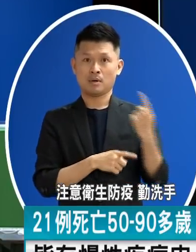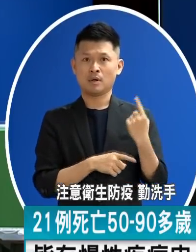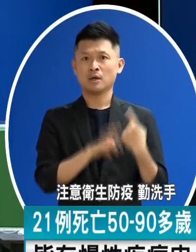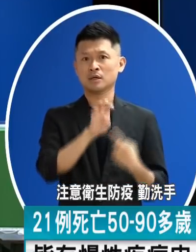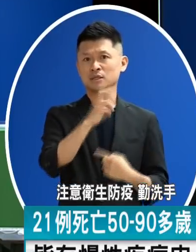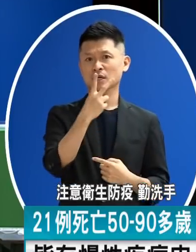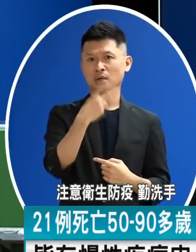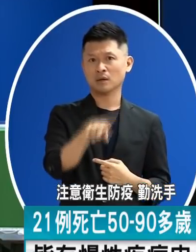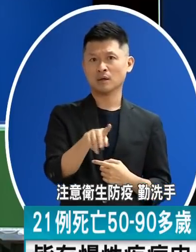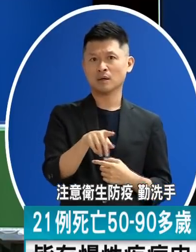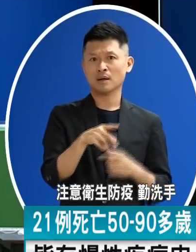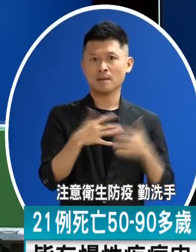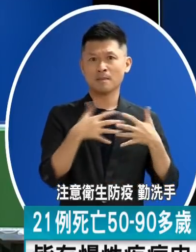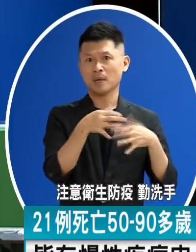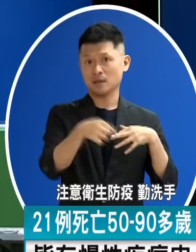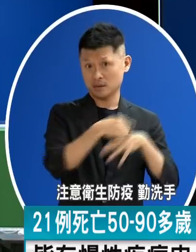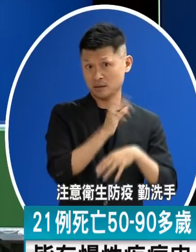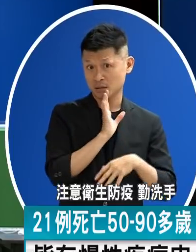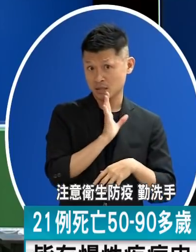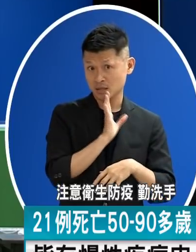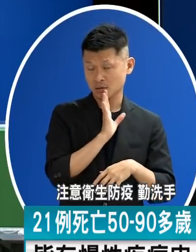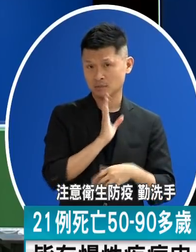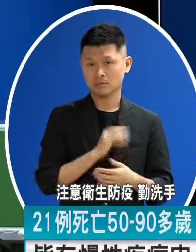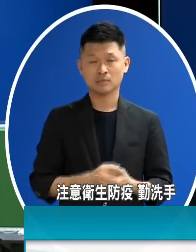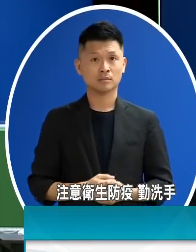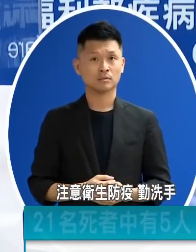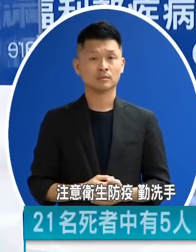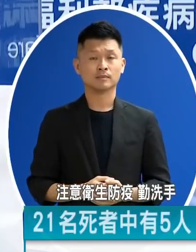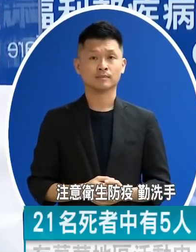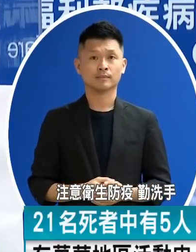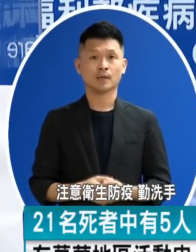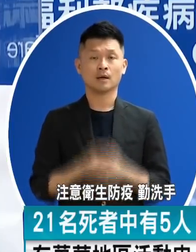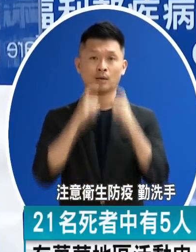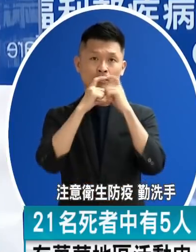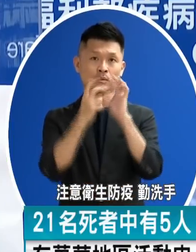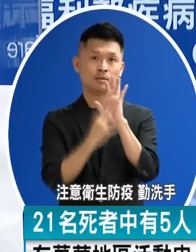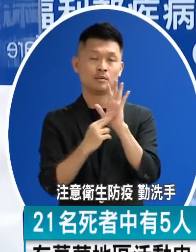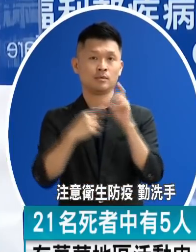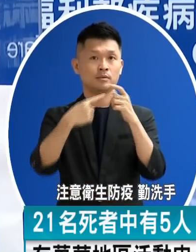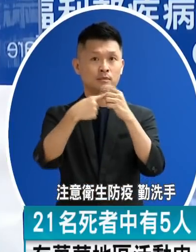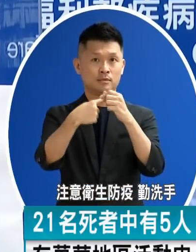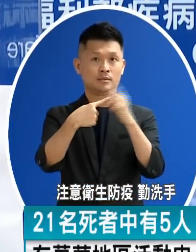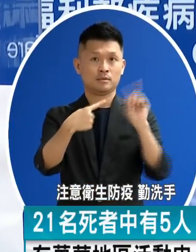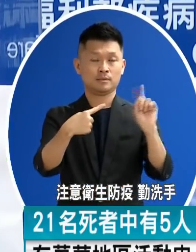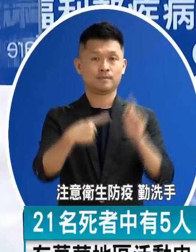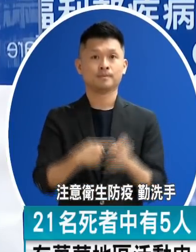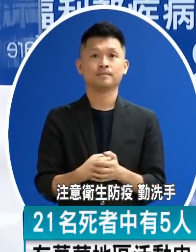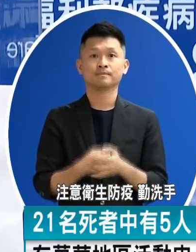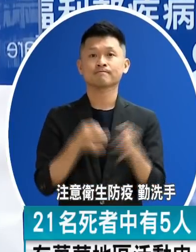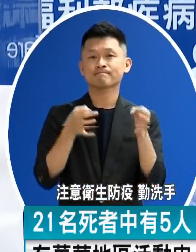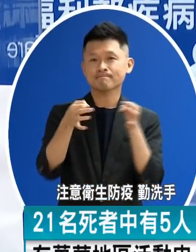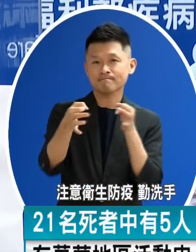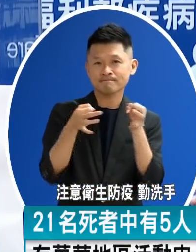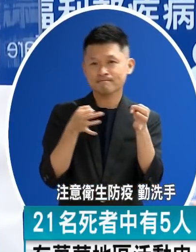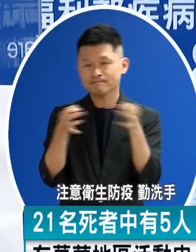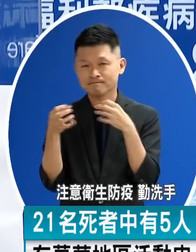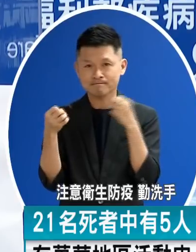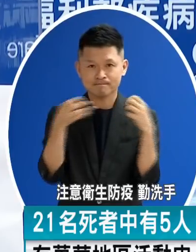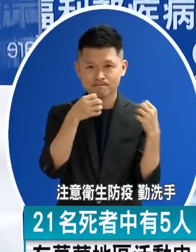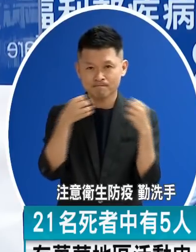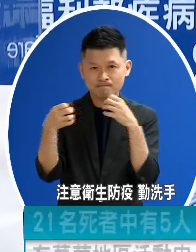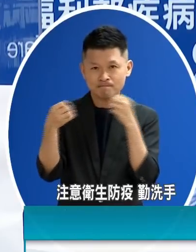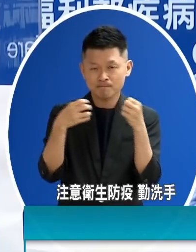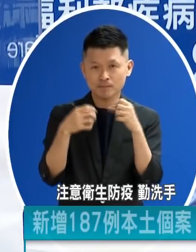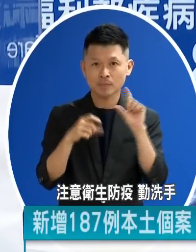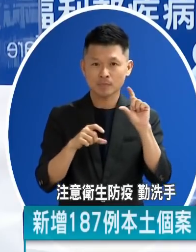想请指挥中心能不能解释？谢谢。 第一个，我想这个在这个商业谈判里面，